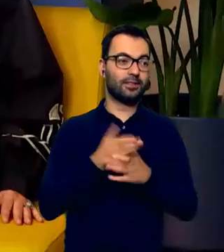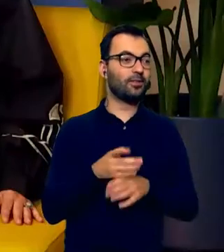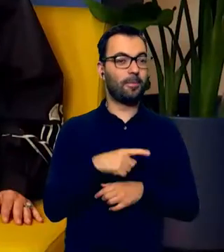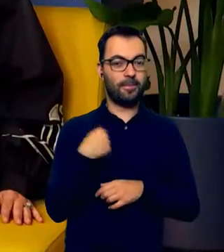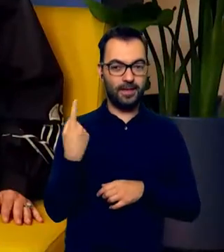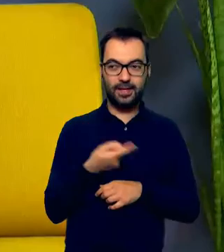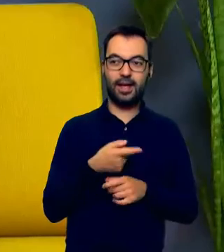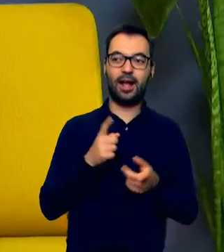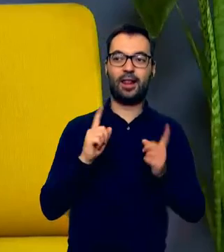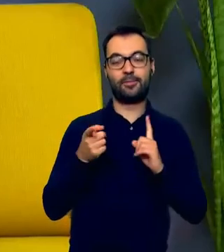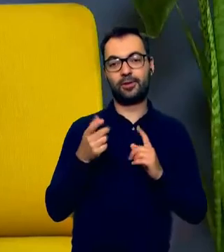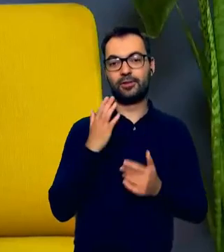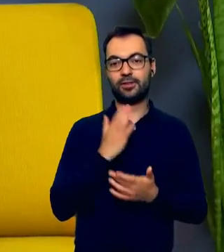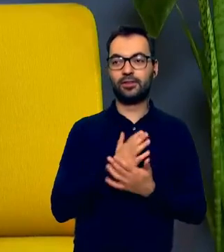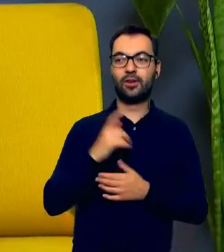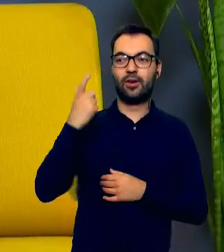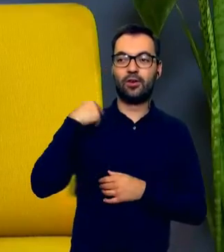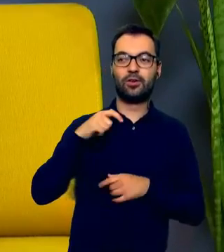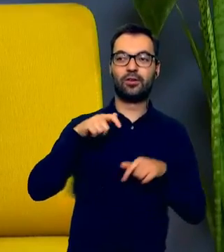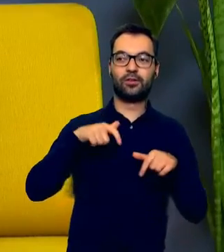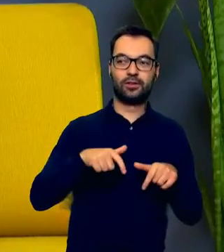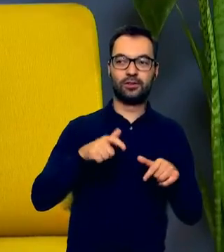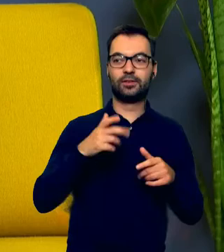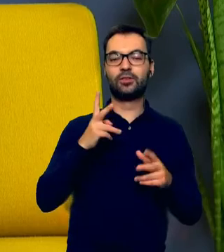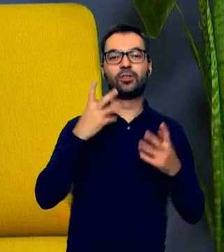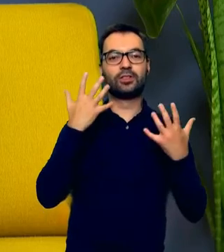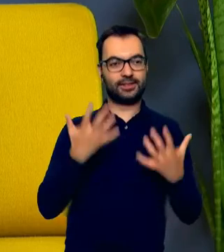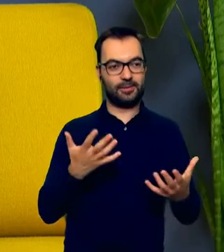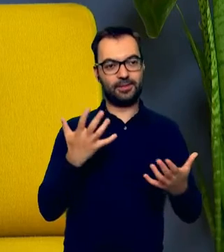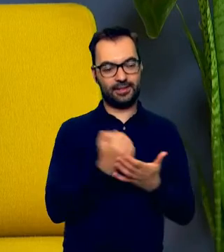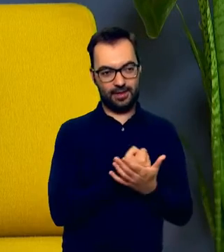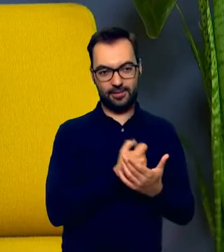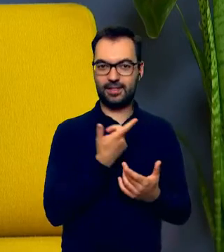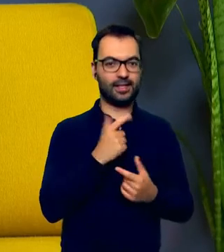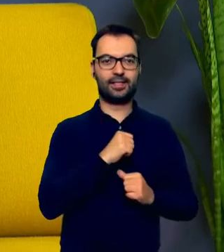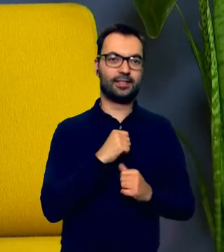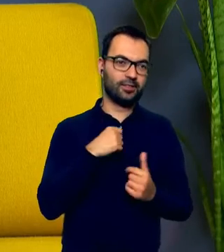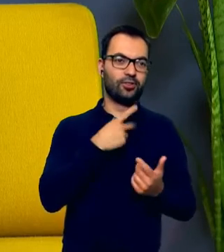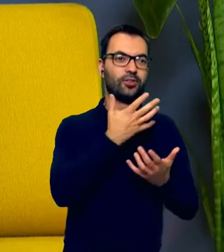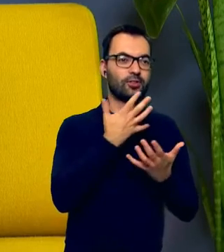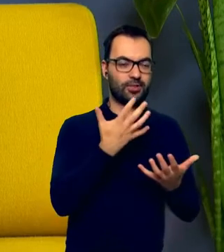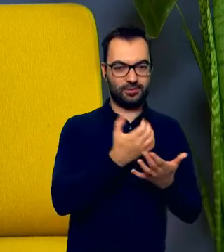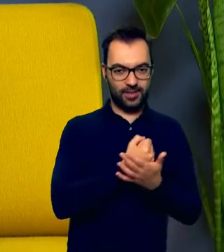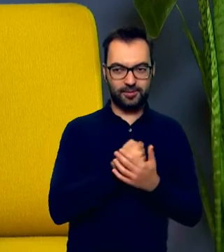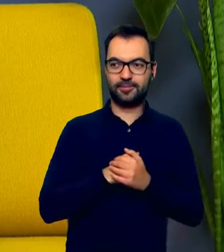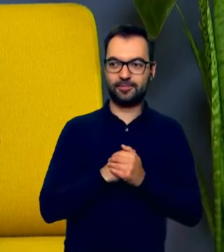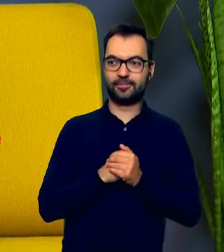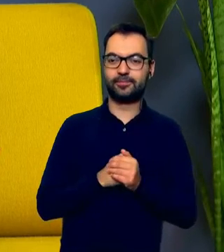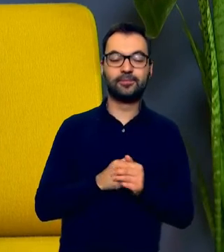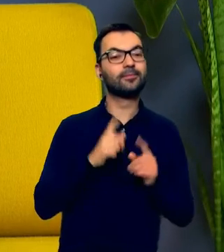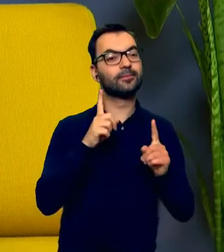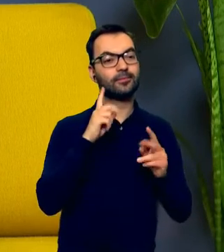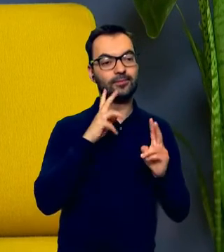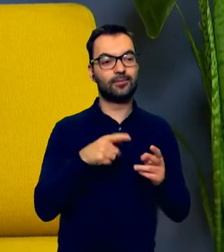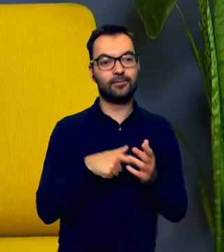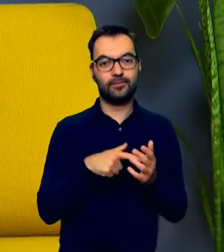my, lub żeby była ta osoba na tym fotelu i te osoby, które chcemy zabrać, tak? Nawiązując do tego tkwienia. No ale rzeczywiście tak jest, o czym